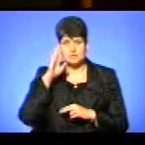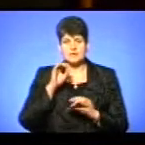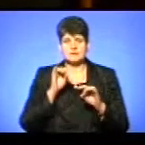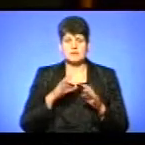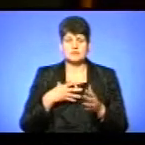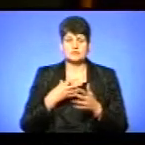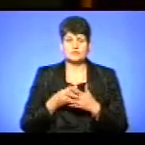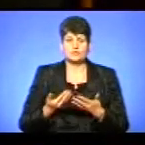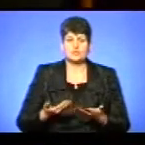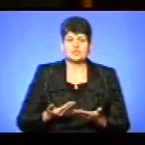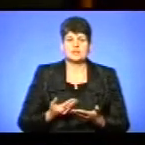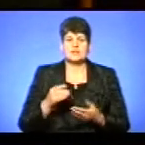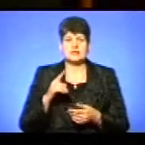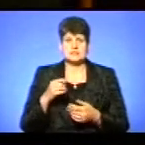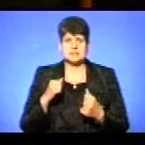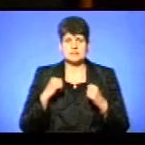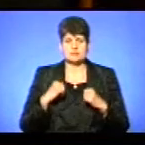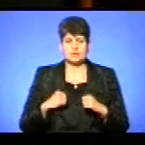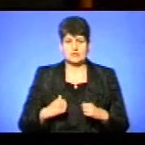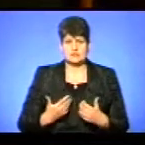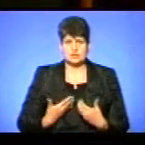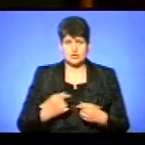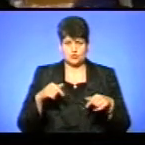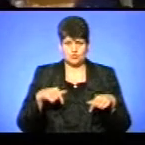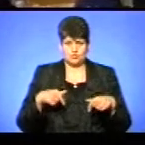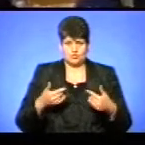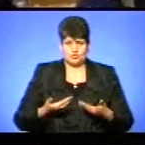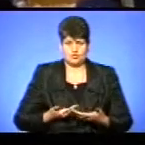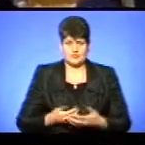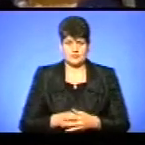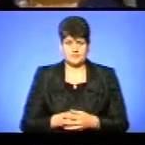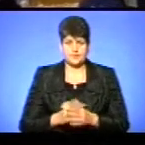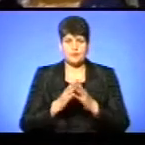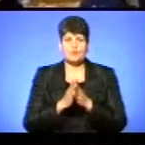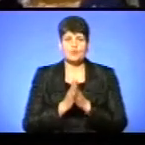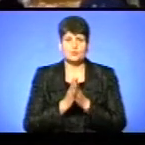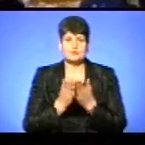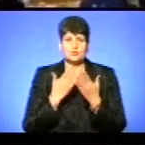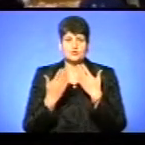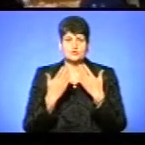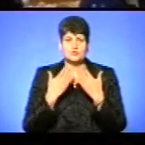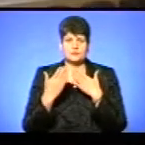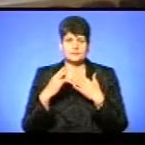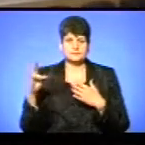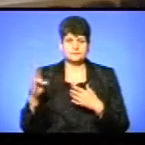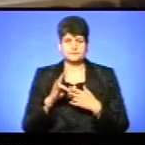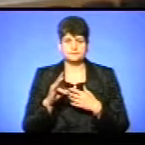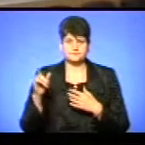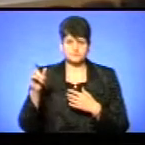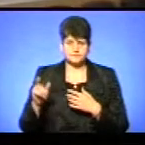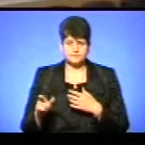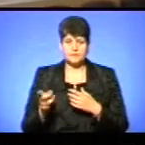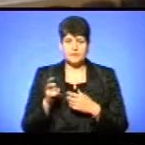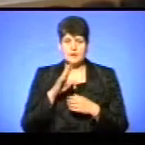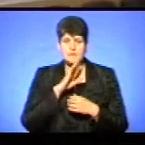життя за спокійне життя, щоб тут проживали. Помолитися і поспілкуватися із архієпископом і митрополитом прийшла